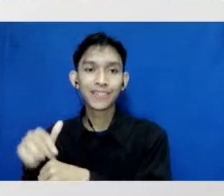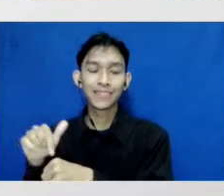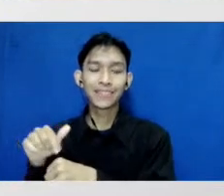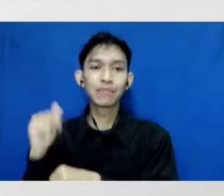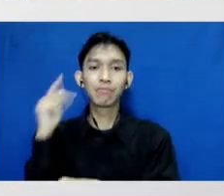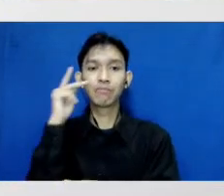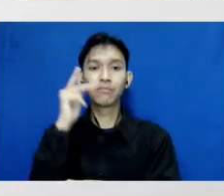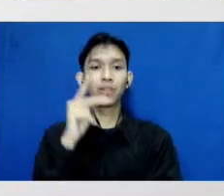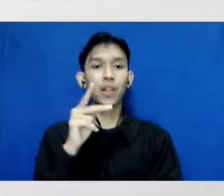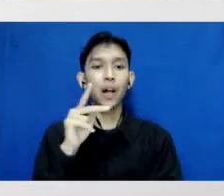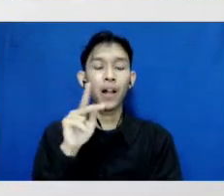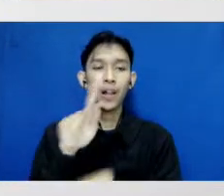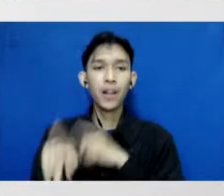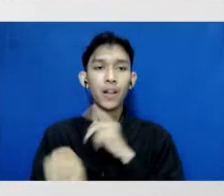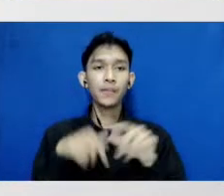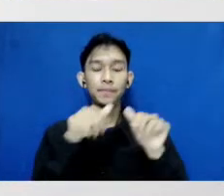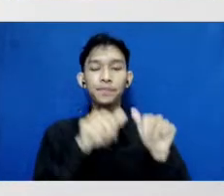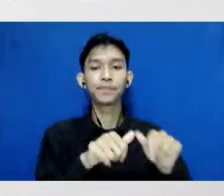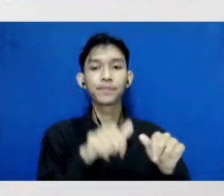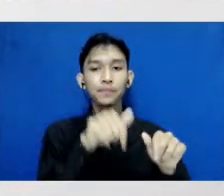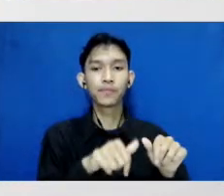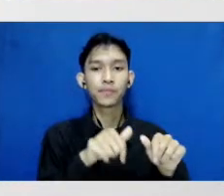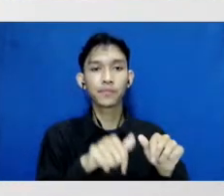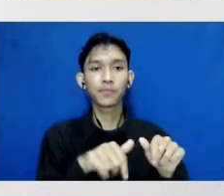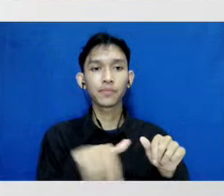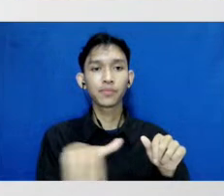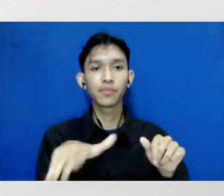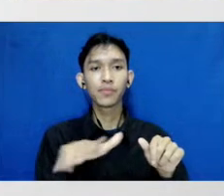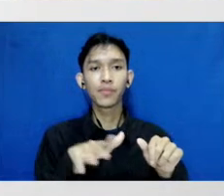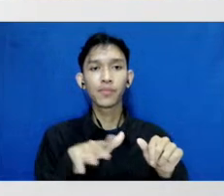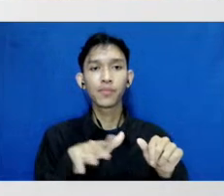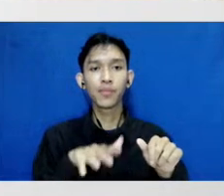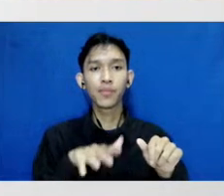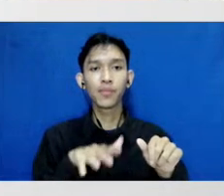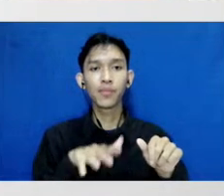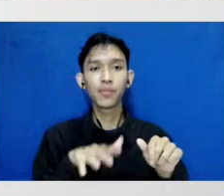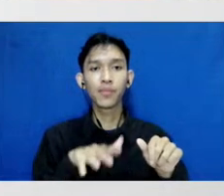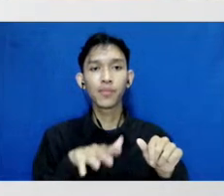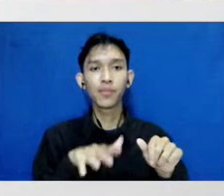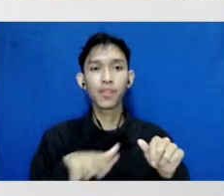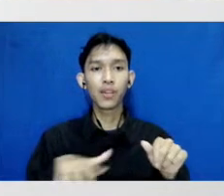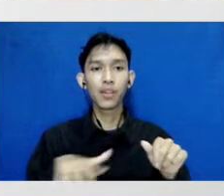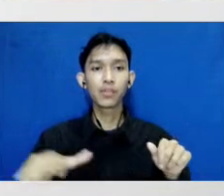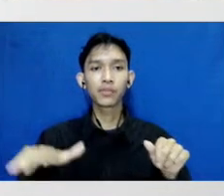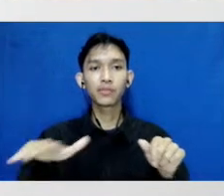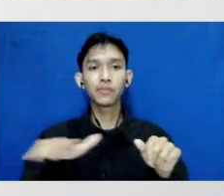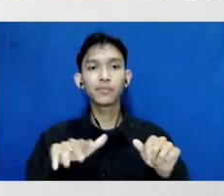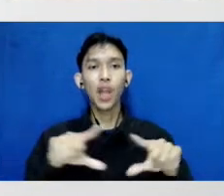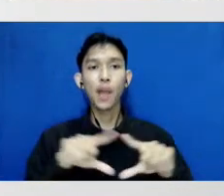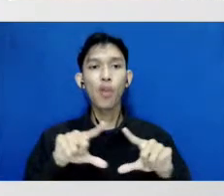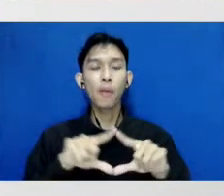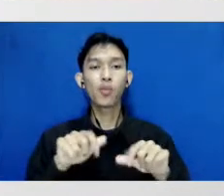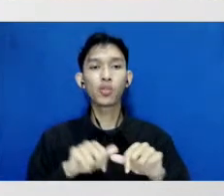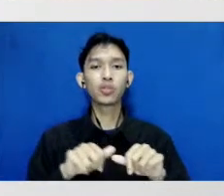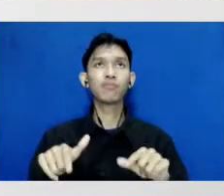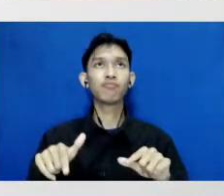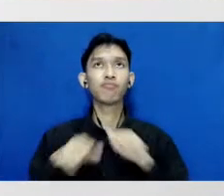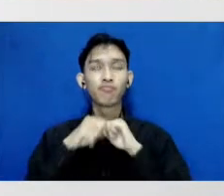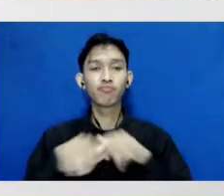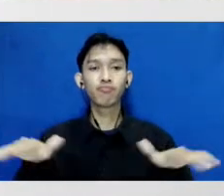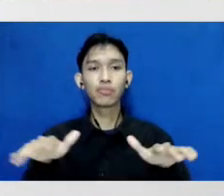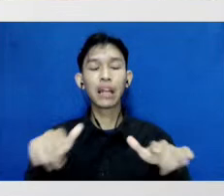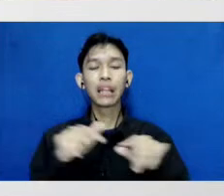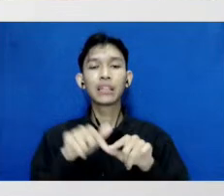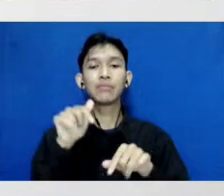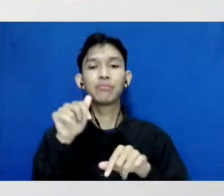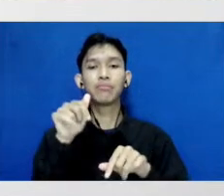lihat bahwa ketika konten ini di area abu-abu, tapi kemudian teramplifikasi, dan ini bisa berujung, dan